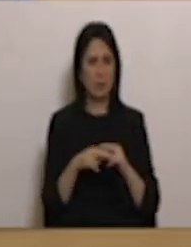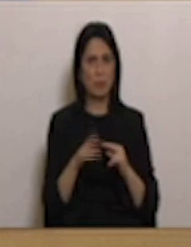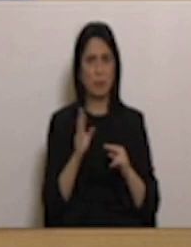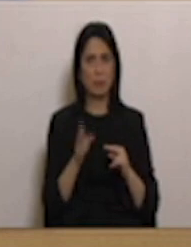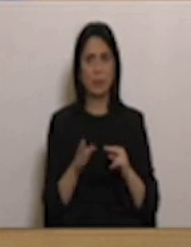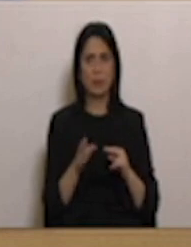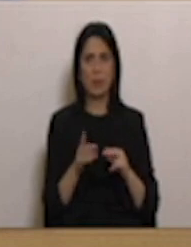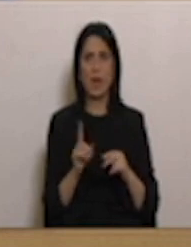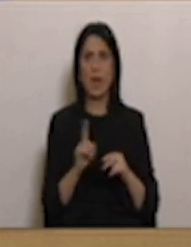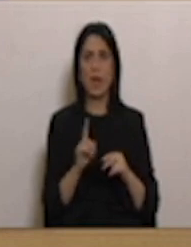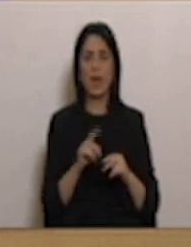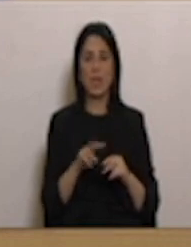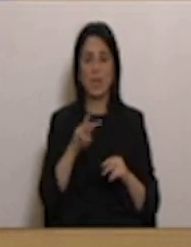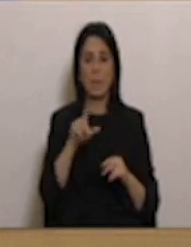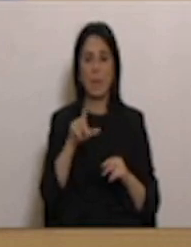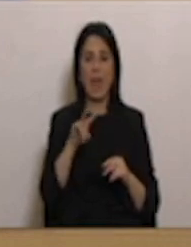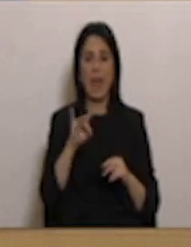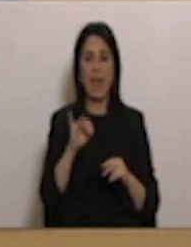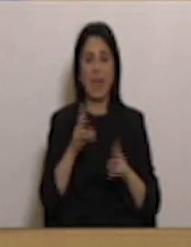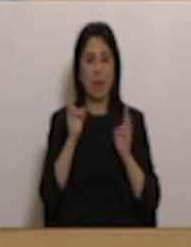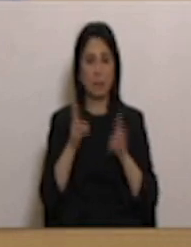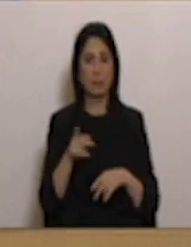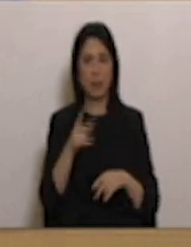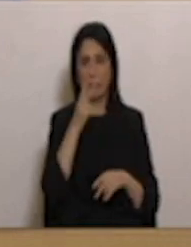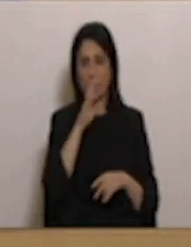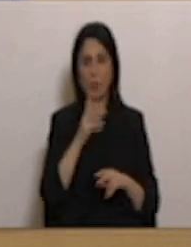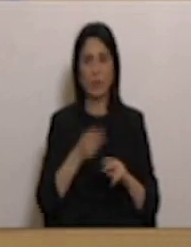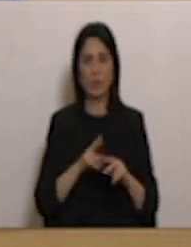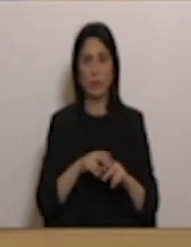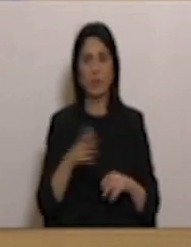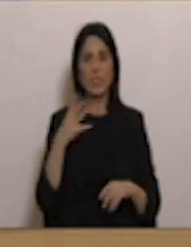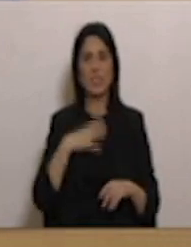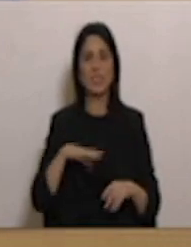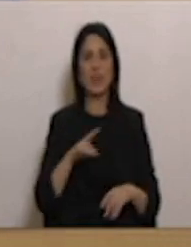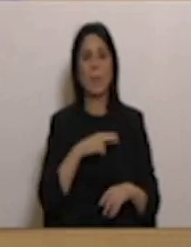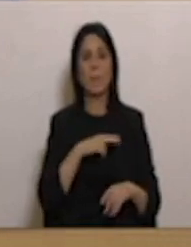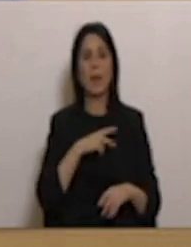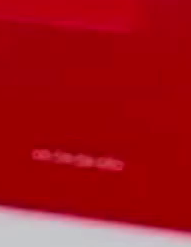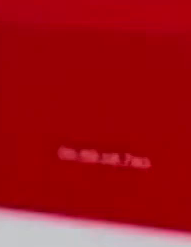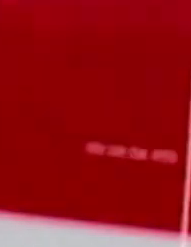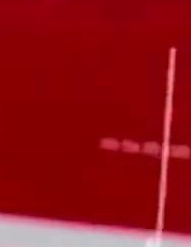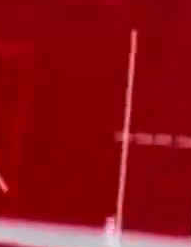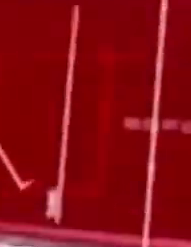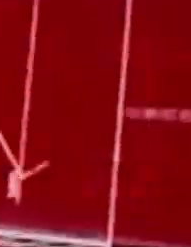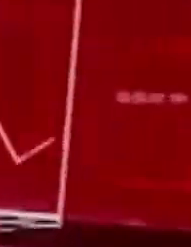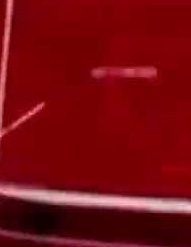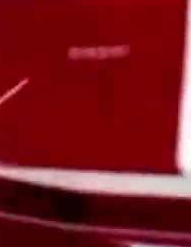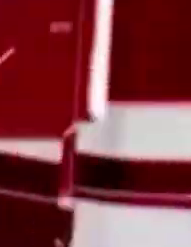რაც ნიკამ ელიას დაემართა, მიუხედავად იმისა, რომ საქართველოს პარლამენტის წევრი იყო.